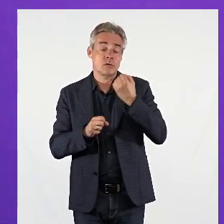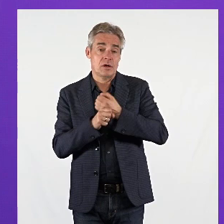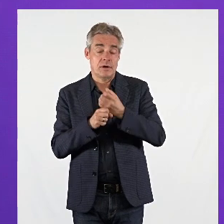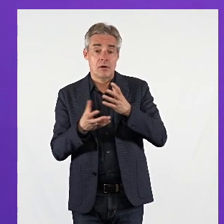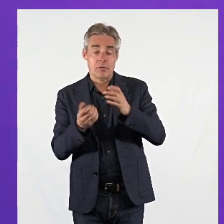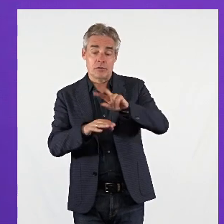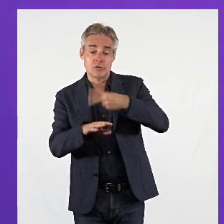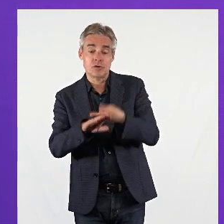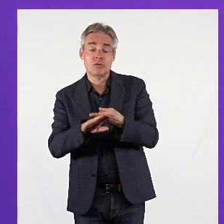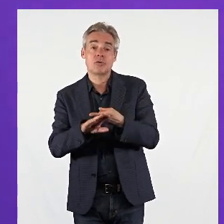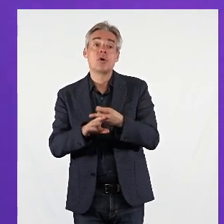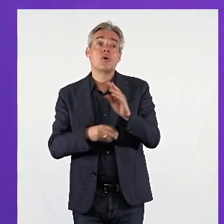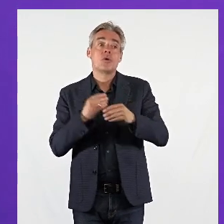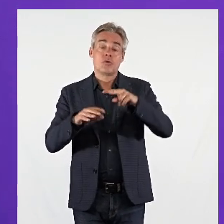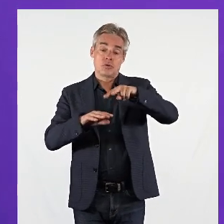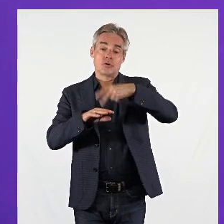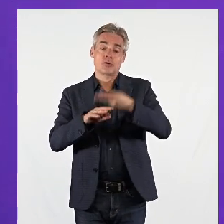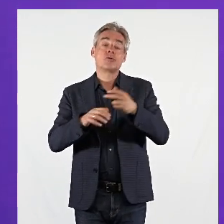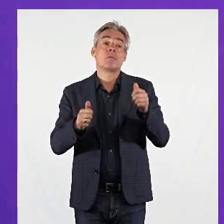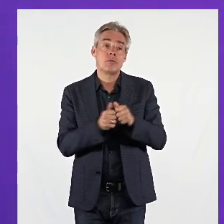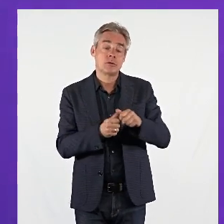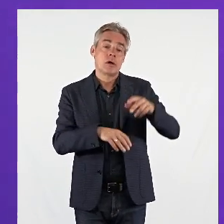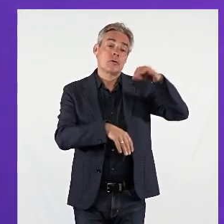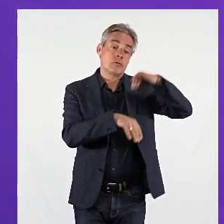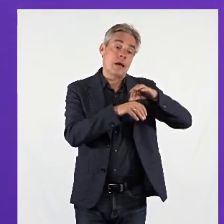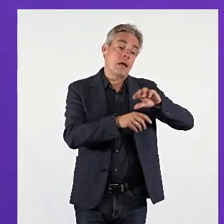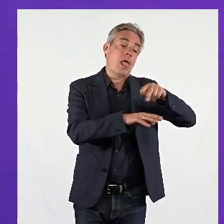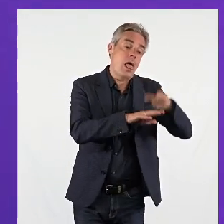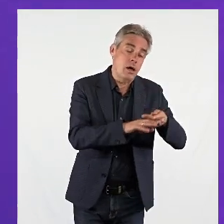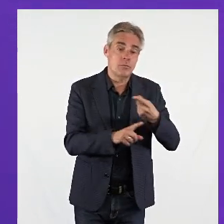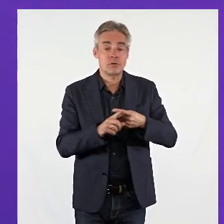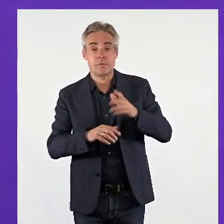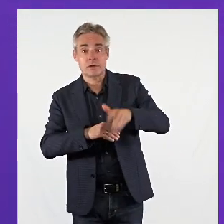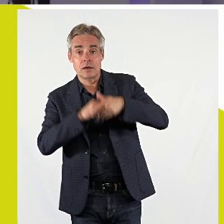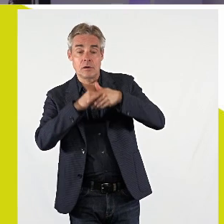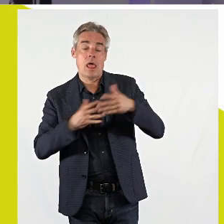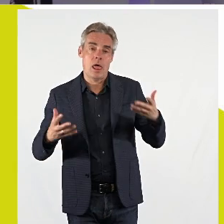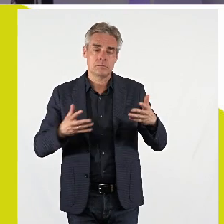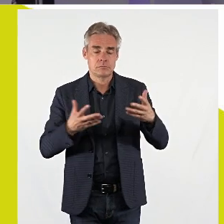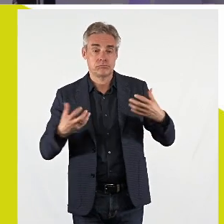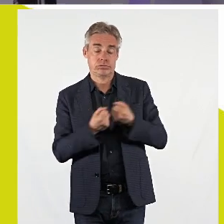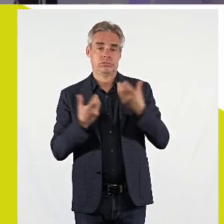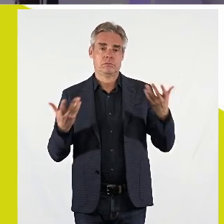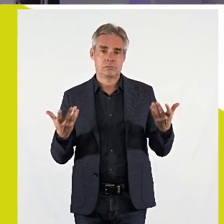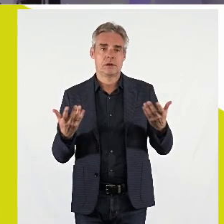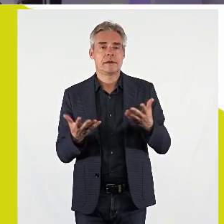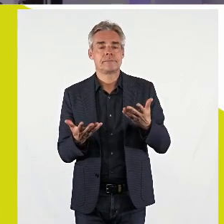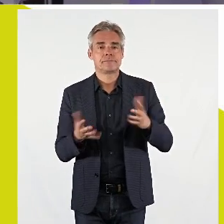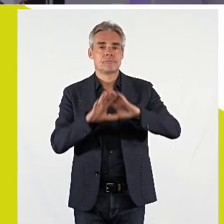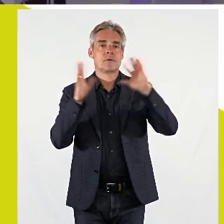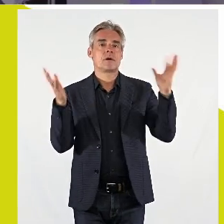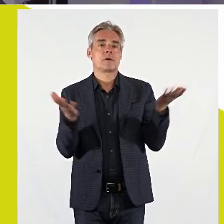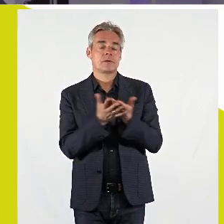pied, ou la chute combinée du patient et de l'aidant. Donc tout ça va peut-être